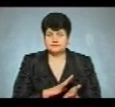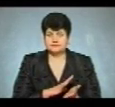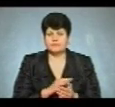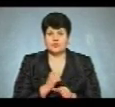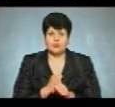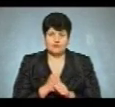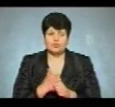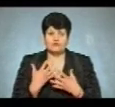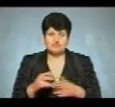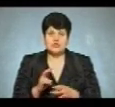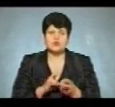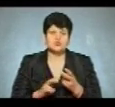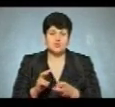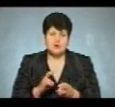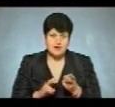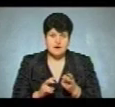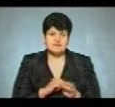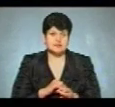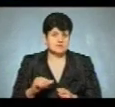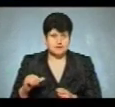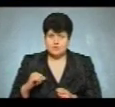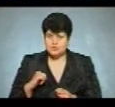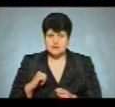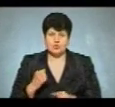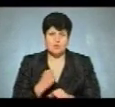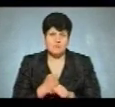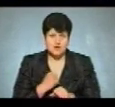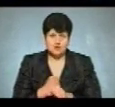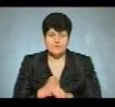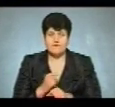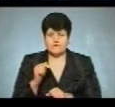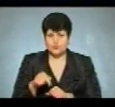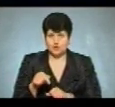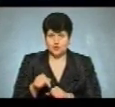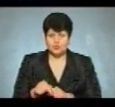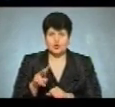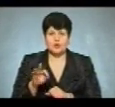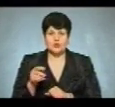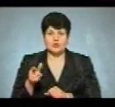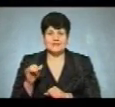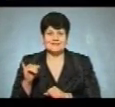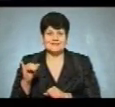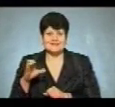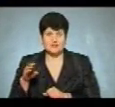Роботу вже шукав самостійно. Працював я тут в логістичній